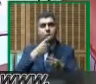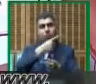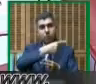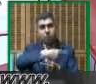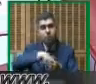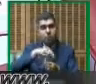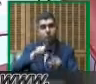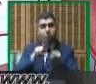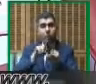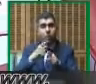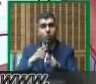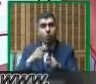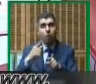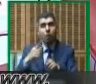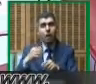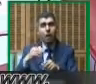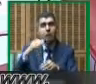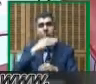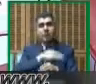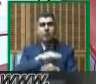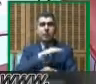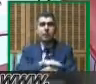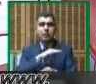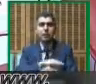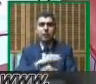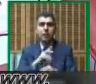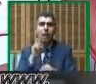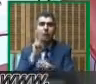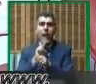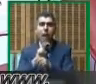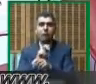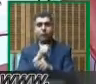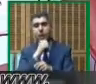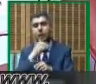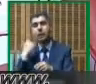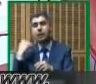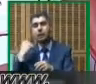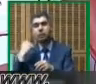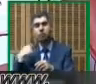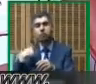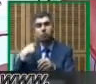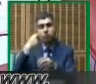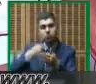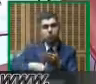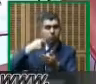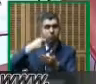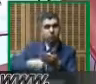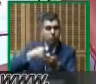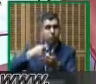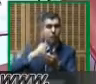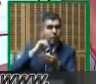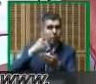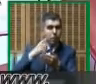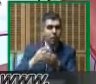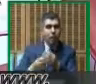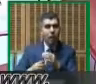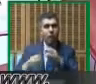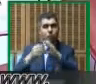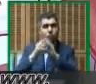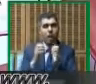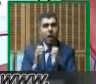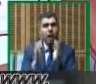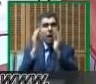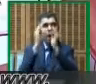الديون السابقه اللي كانت قبل مجيء الحكومه، وجزء منها ادينا به نقل كاس افريقيا، وجزء منها